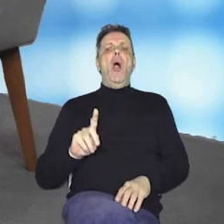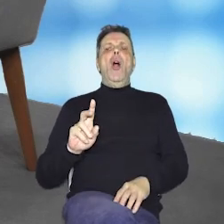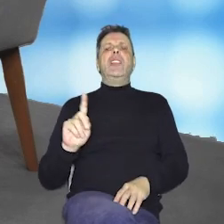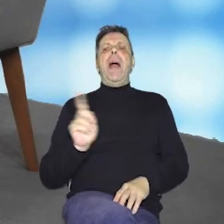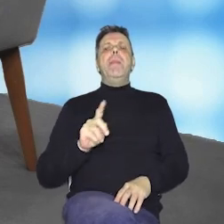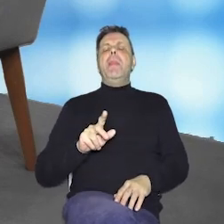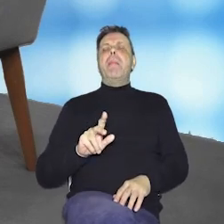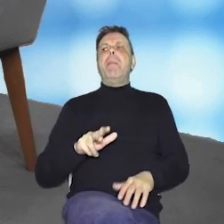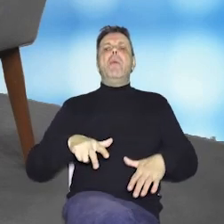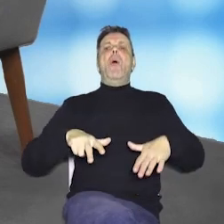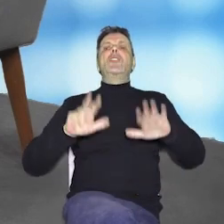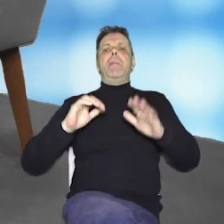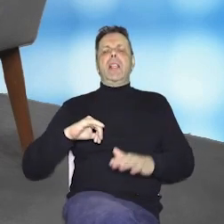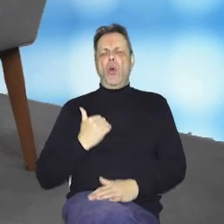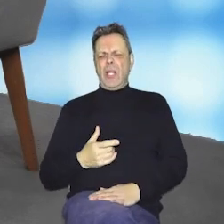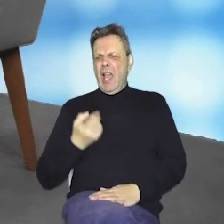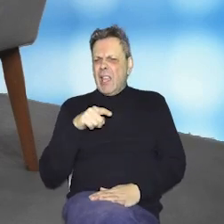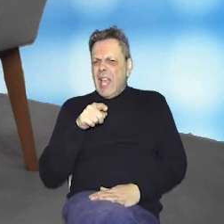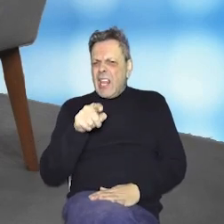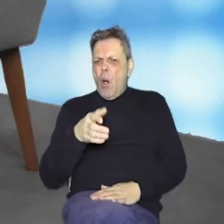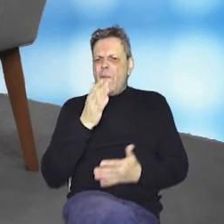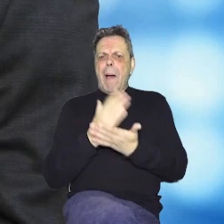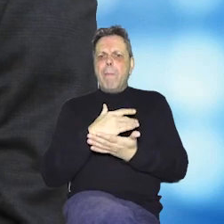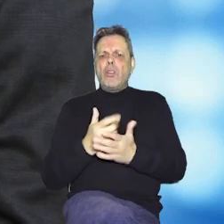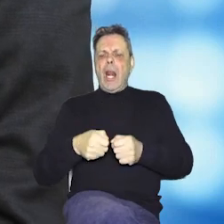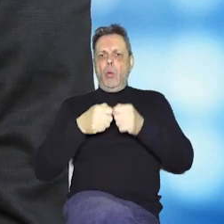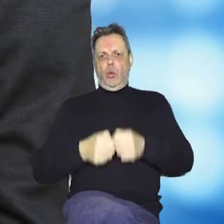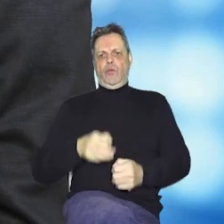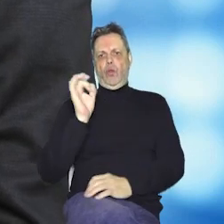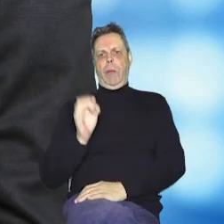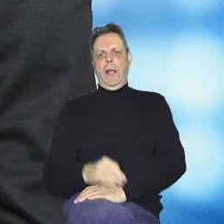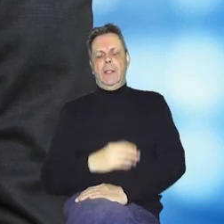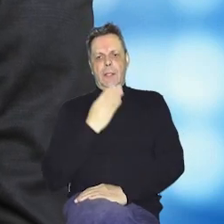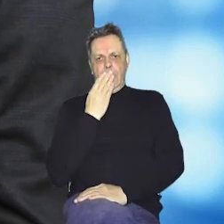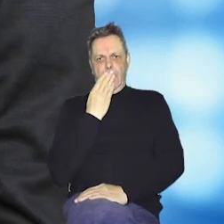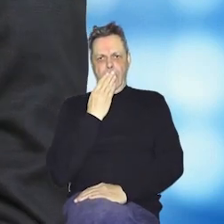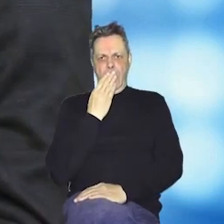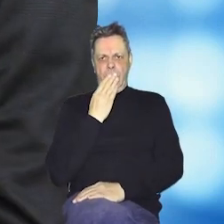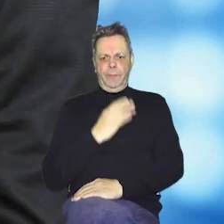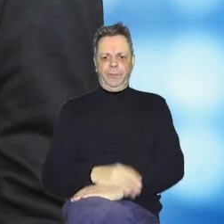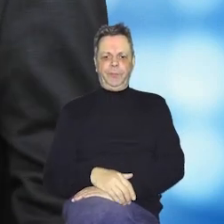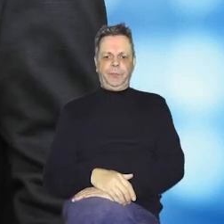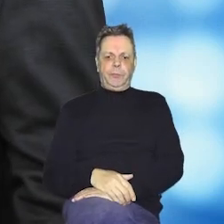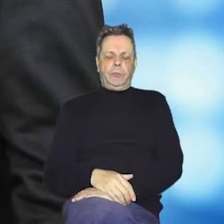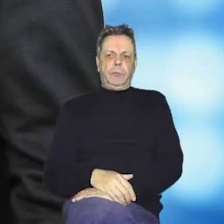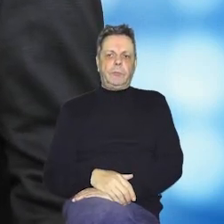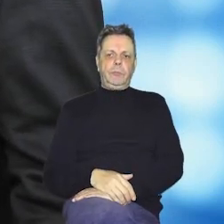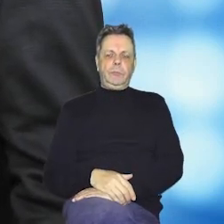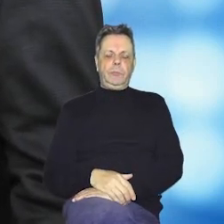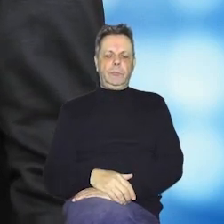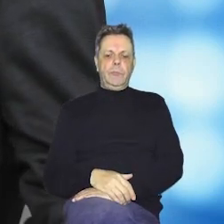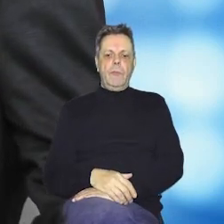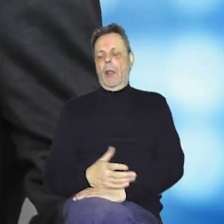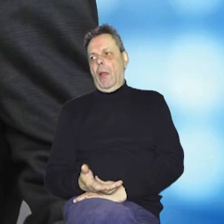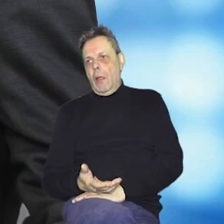ni 18 godina. I je li ta uopće podjela u društvu dobra? Ja spadam po vašemu